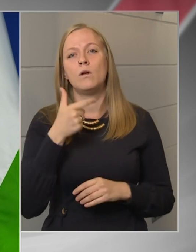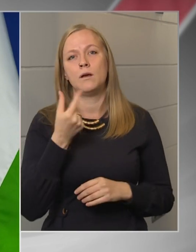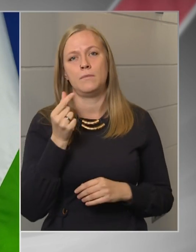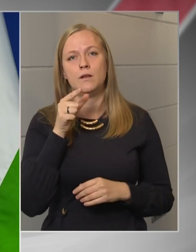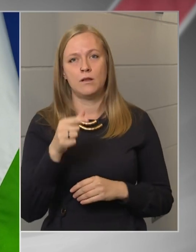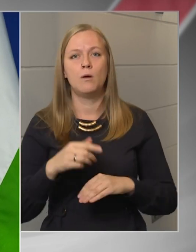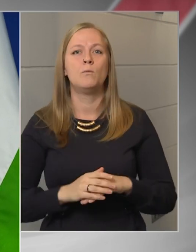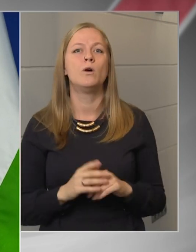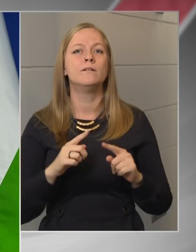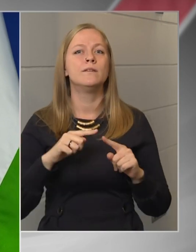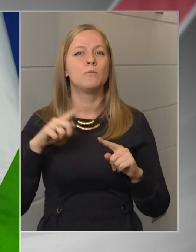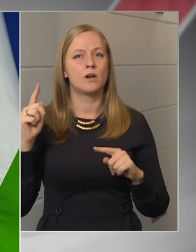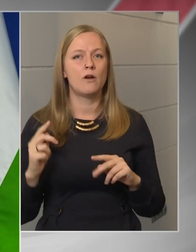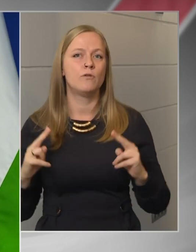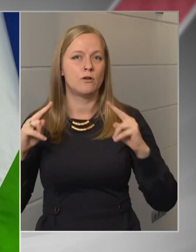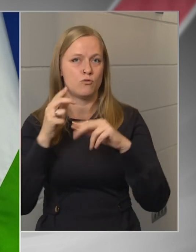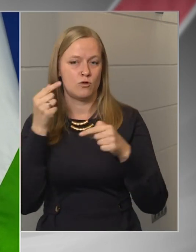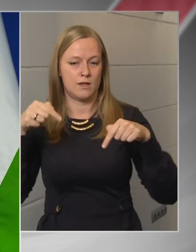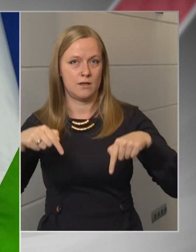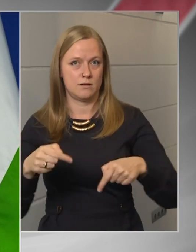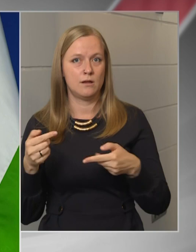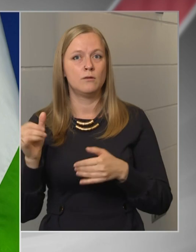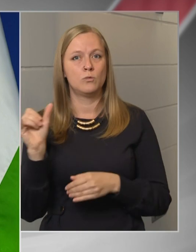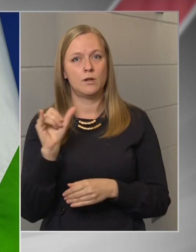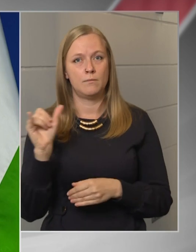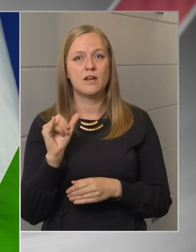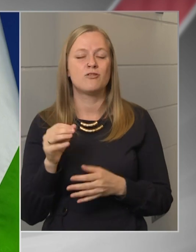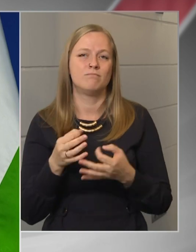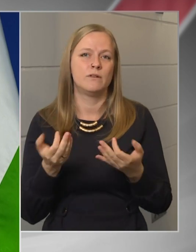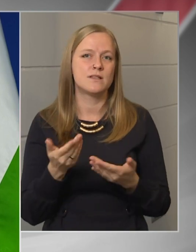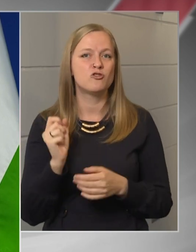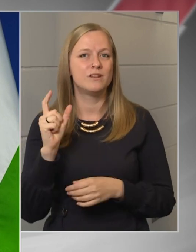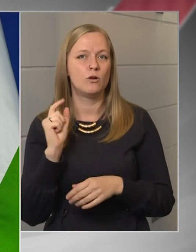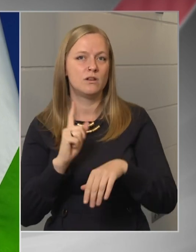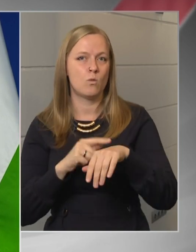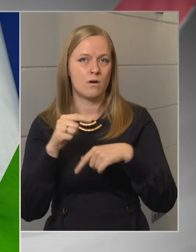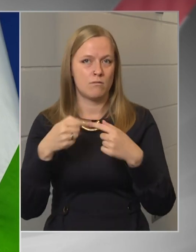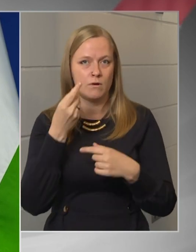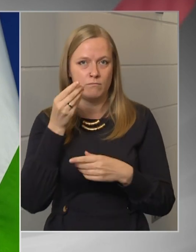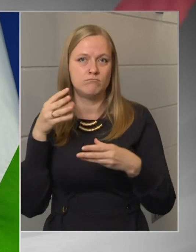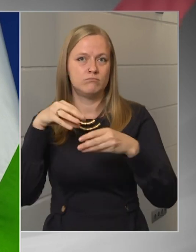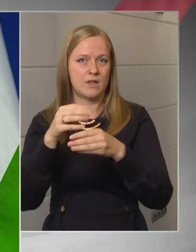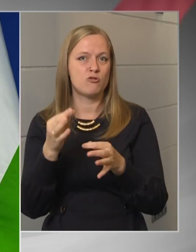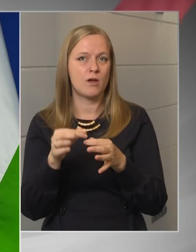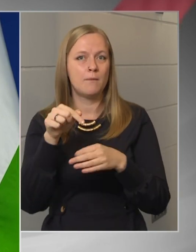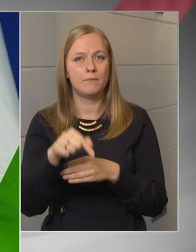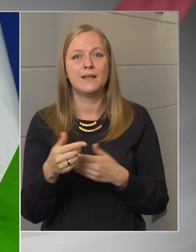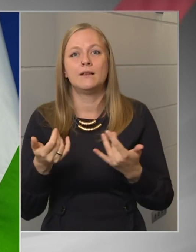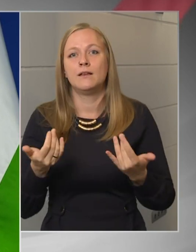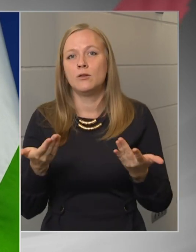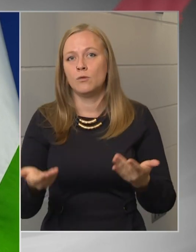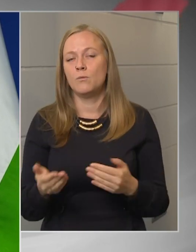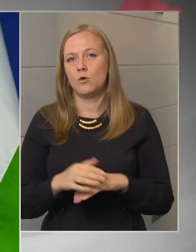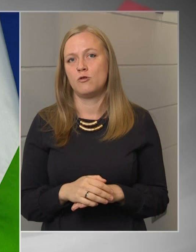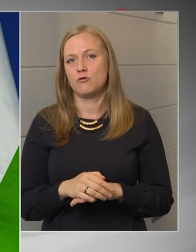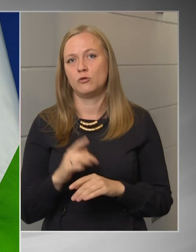napon demográfiai csúcs lesz itt Budapesten. Nyilván az is délelőti órákban konkurálna ezzel az eseménnyel, úgyhogy így frissen tudunk Önöknek